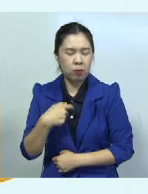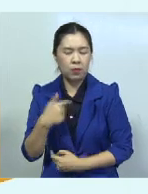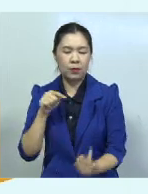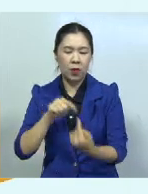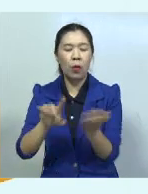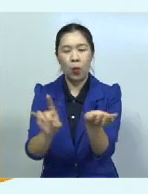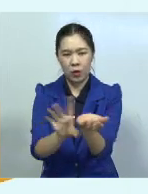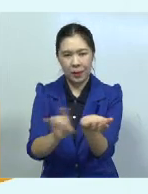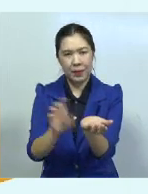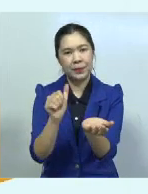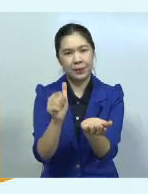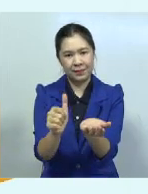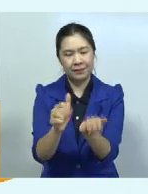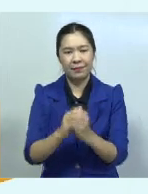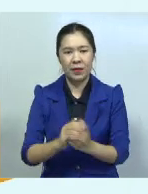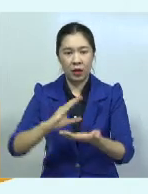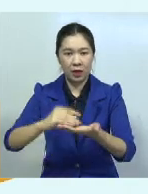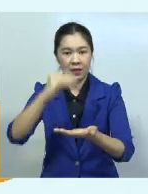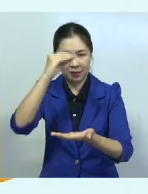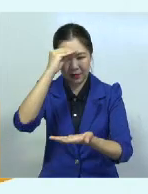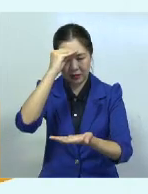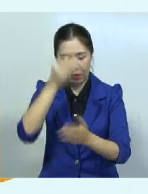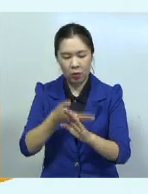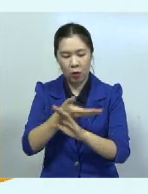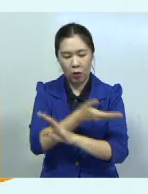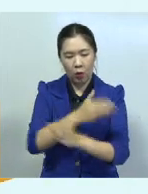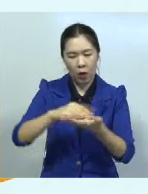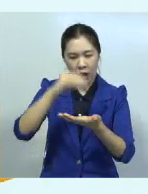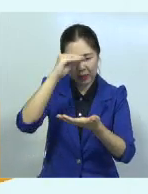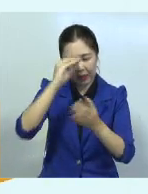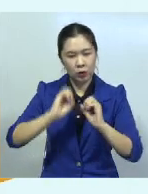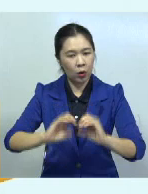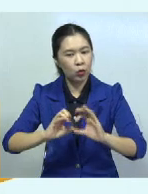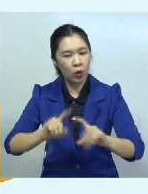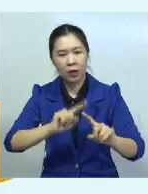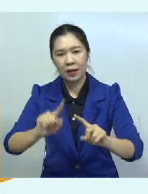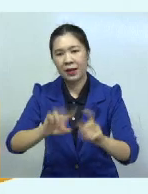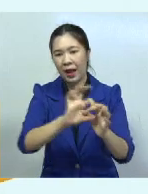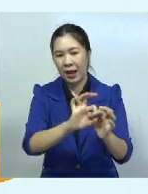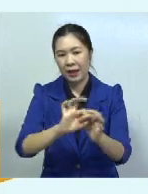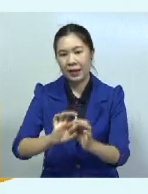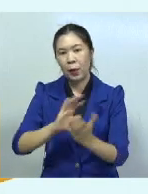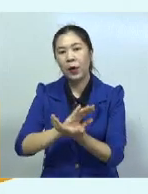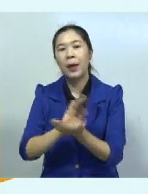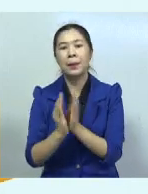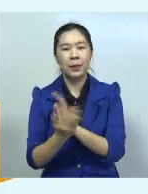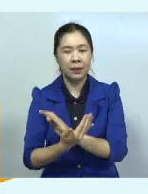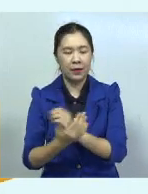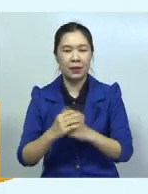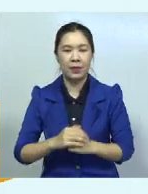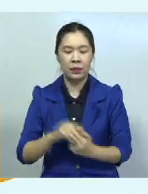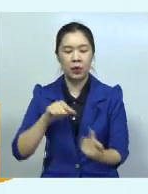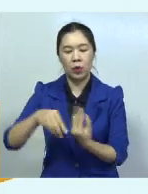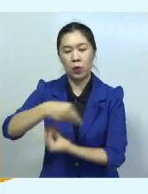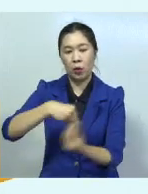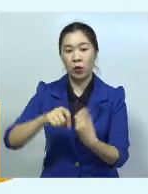และมีคุณภาพด้านการศึกษาก็ต้องเตรียมการเรียนการสอนใหม่ให้สอดคล้องกับการเปลี่ยนแปลงขณะที่ด้านเศร